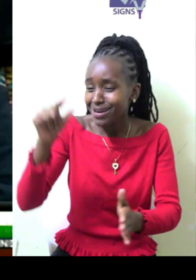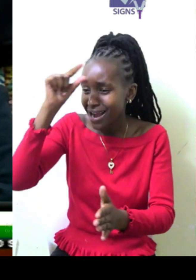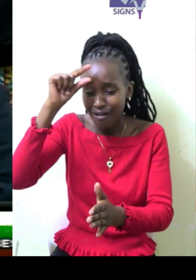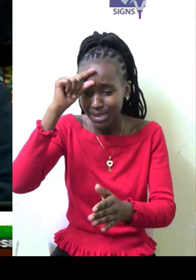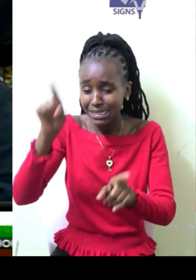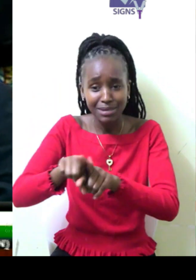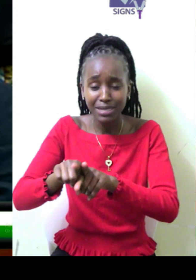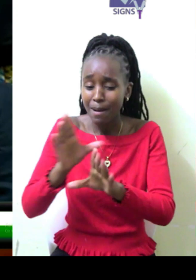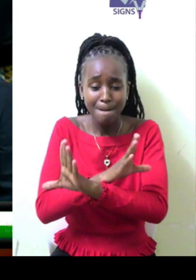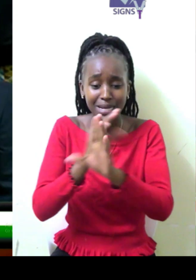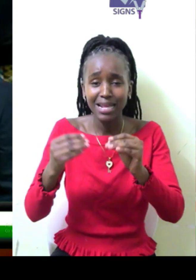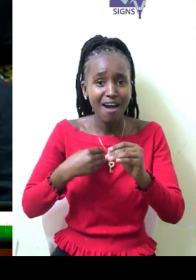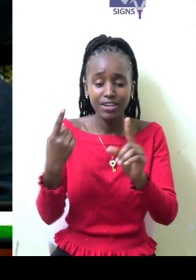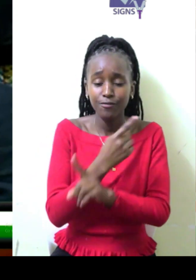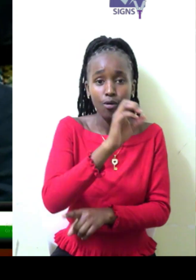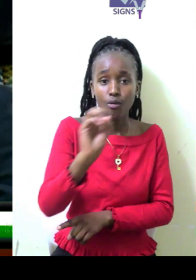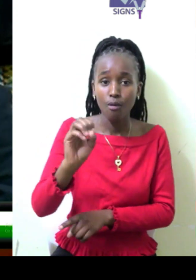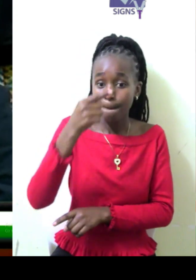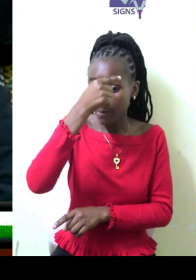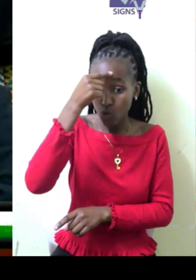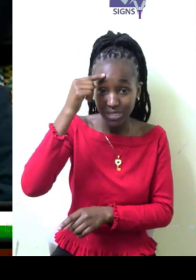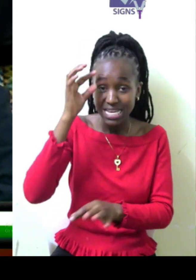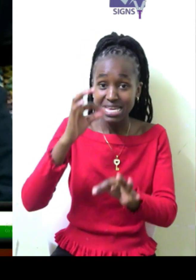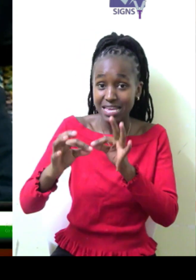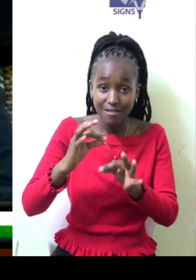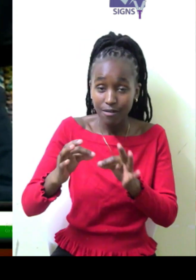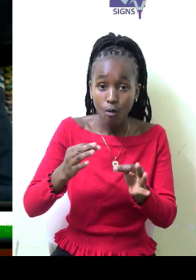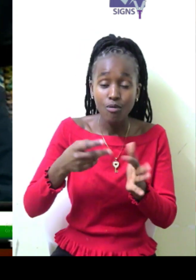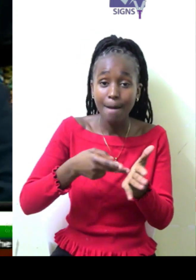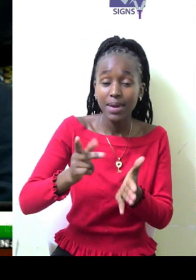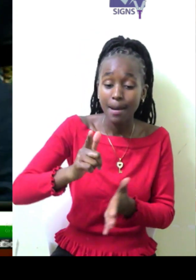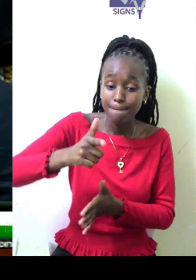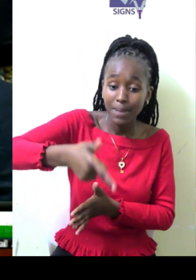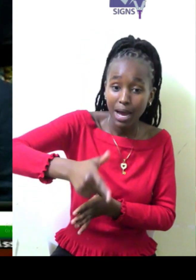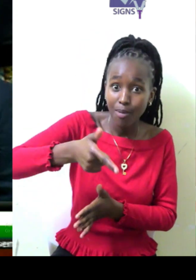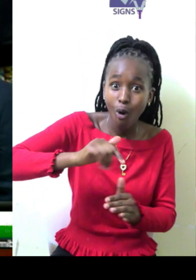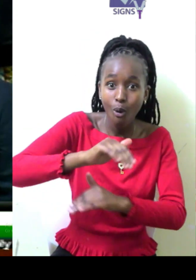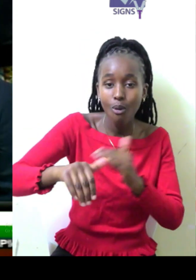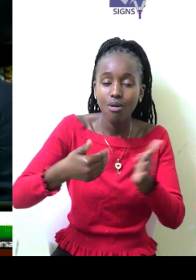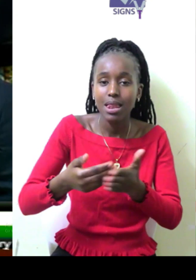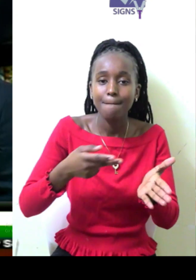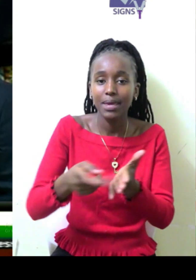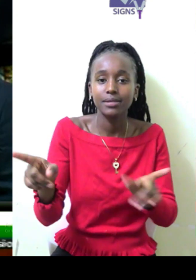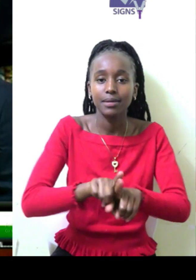ni bei ya mafuta, Bwana Spika, tunanunua lita moja kwa bei sawia.